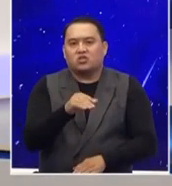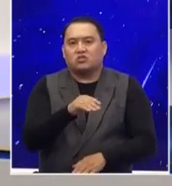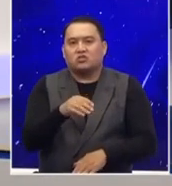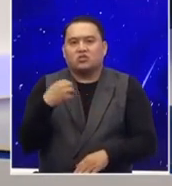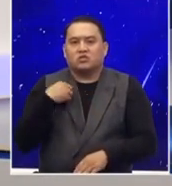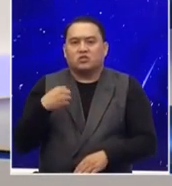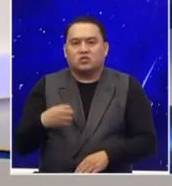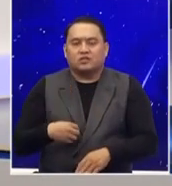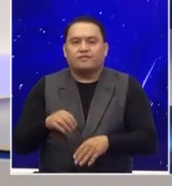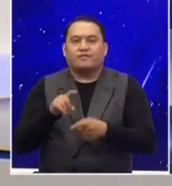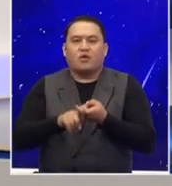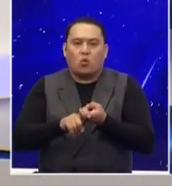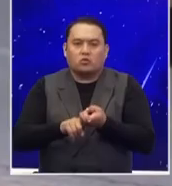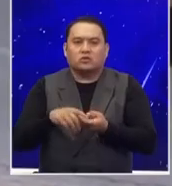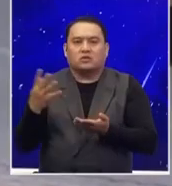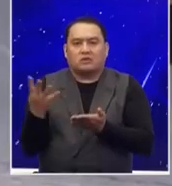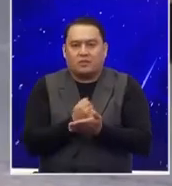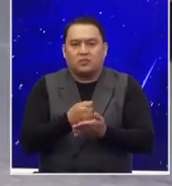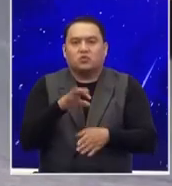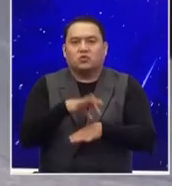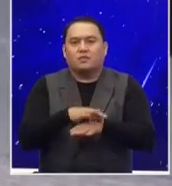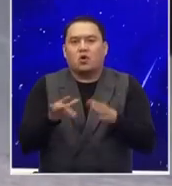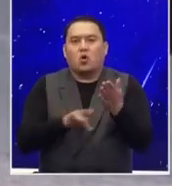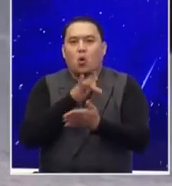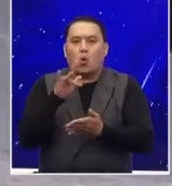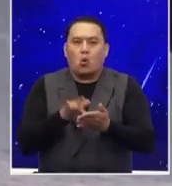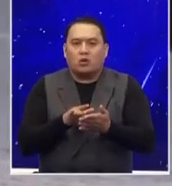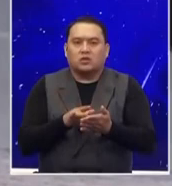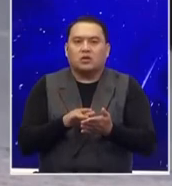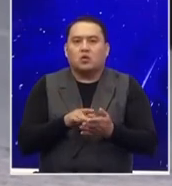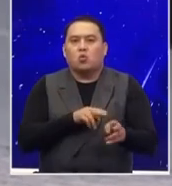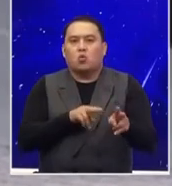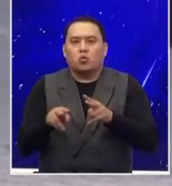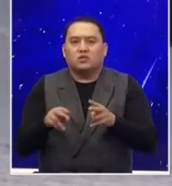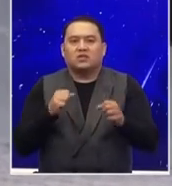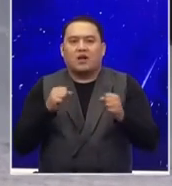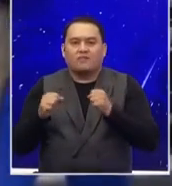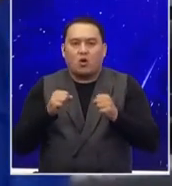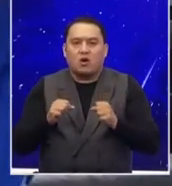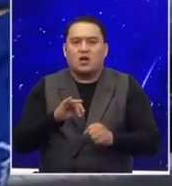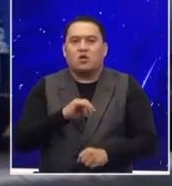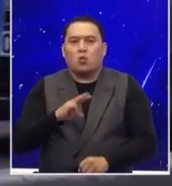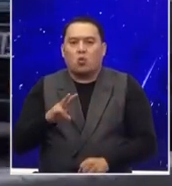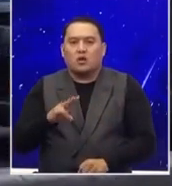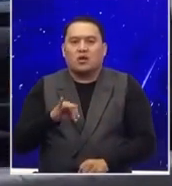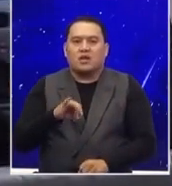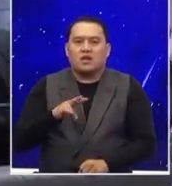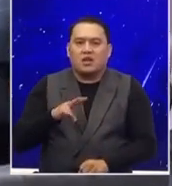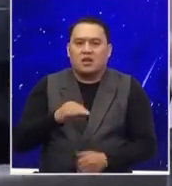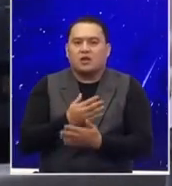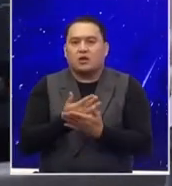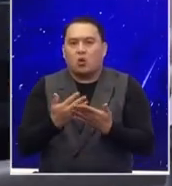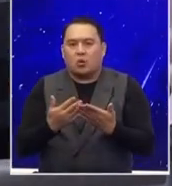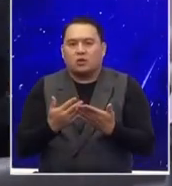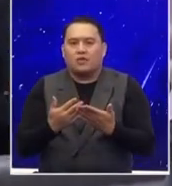случаев инфицирования. На этой неделе в список городов, где введен максимальный уровень тревоги, попали Лион, Лиль, Гренобль